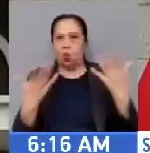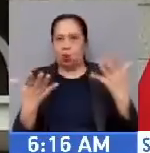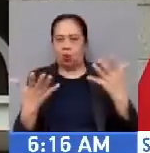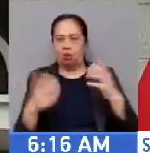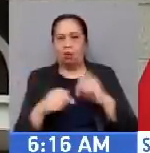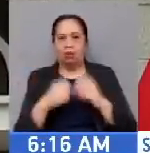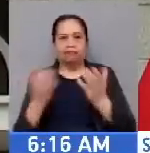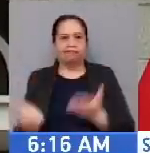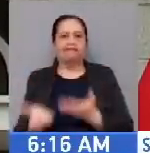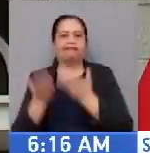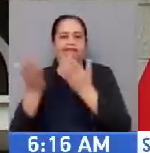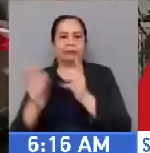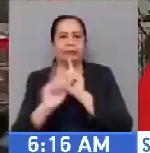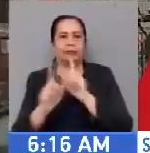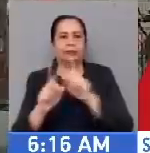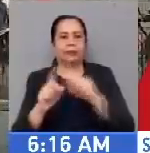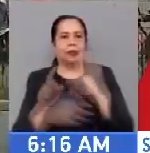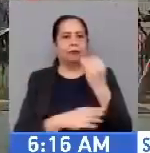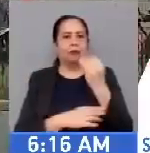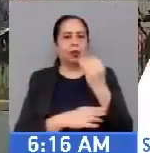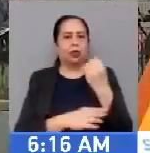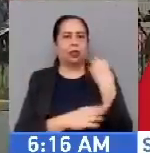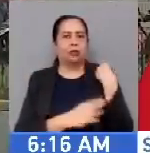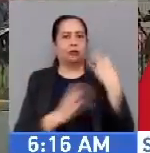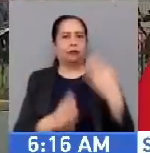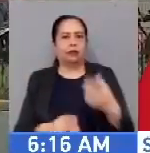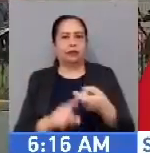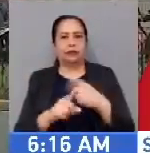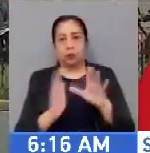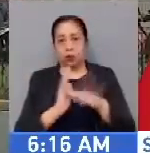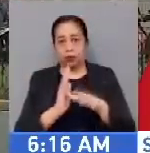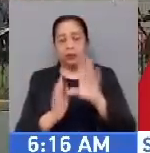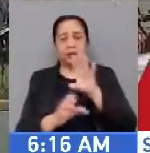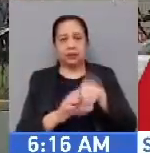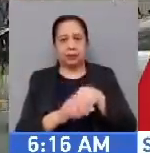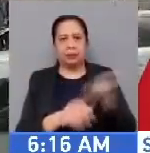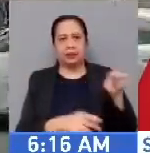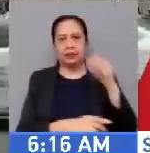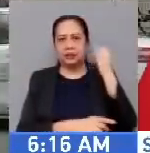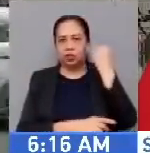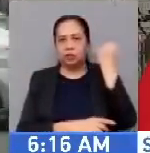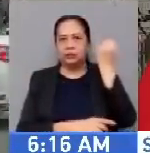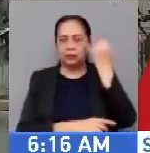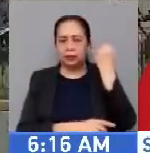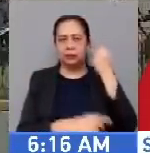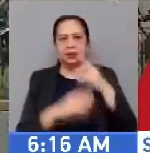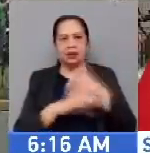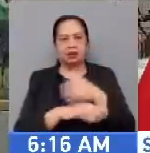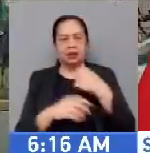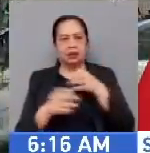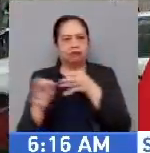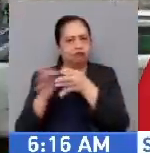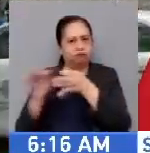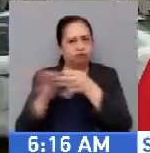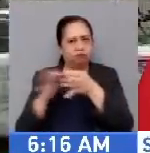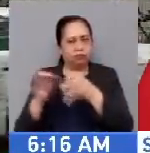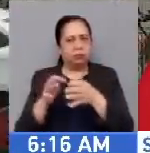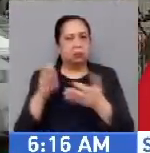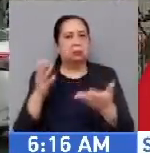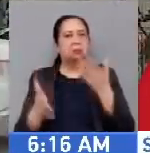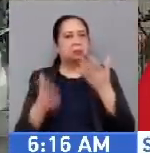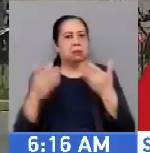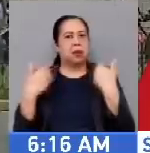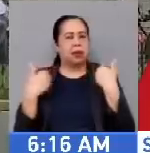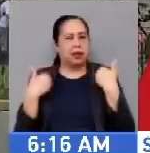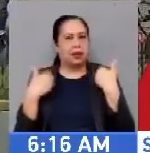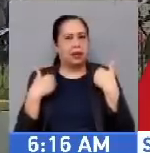tuguan ang 14 na opisyal ng COMELEC, kabilang na si Jimenez, matapos pagpaliwanagin. Posibleng magkaroon na raw ng findings sa